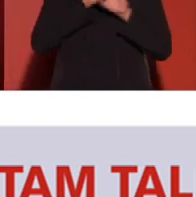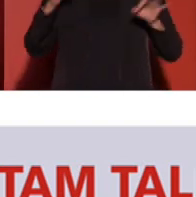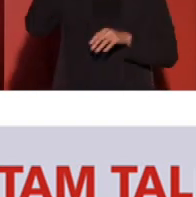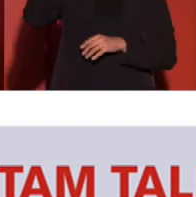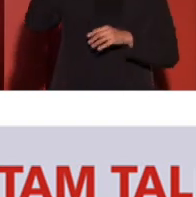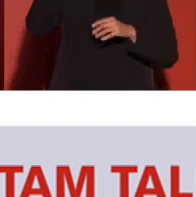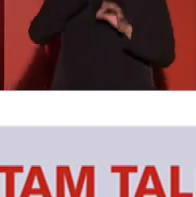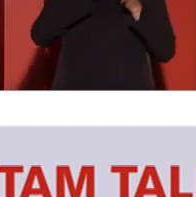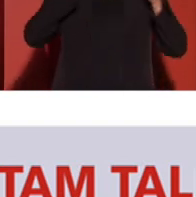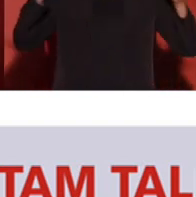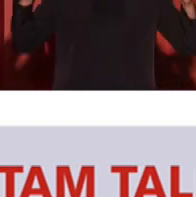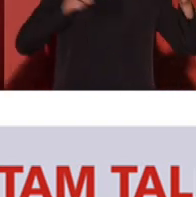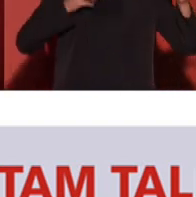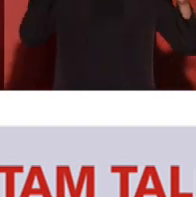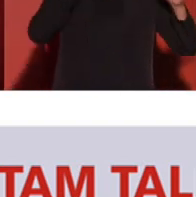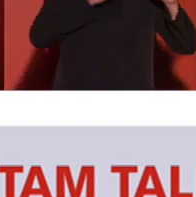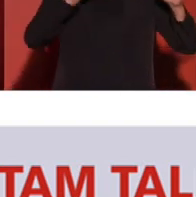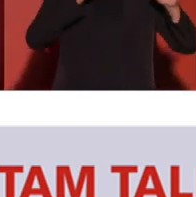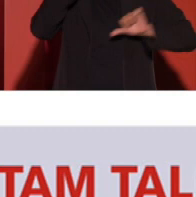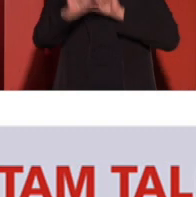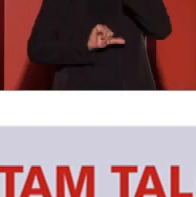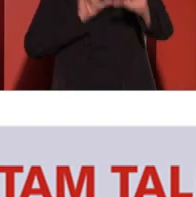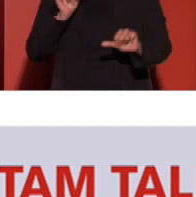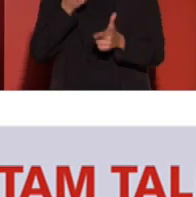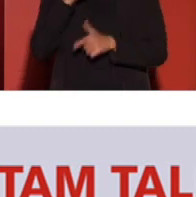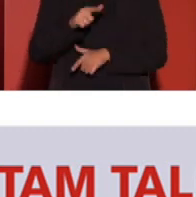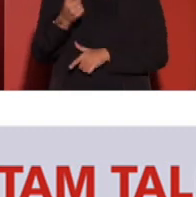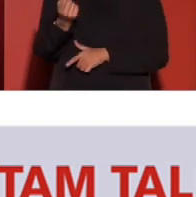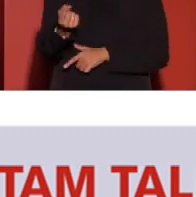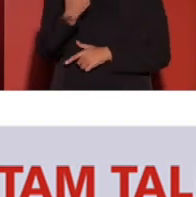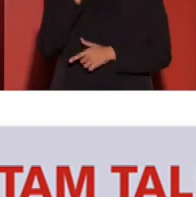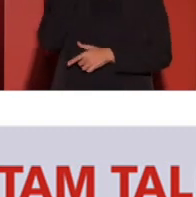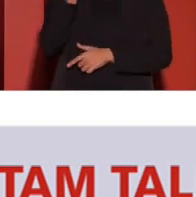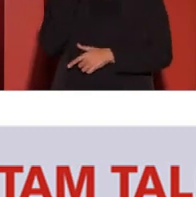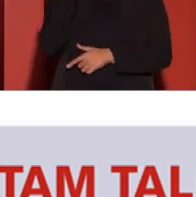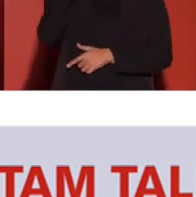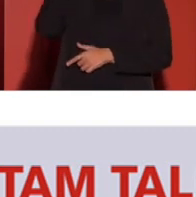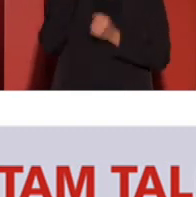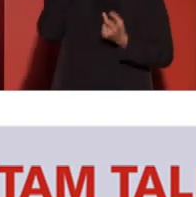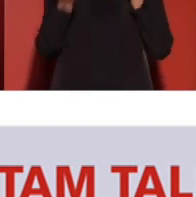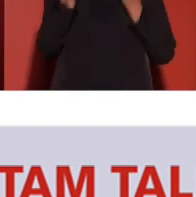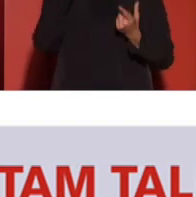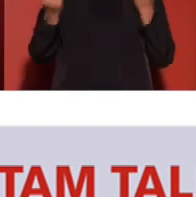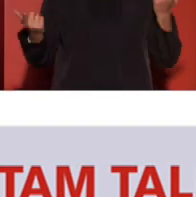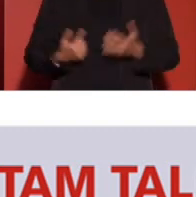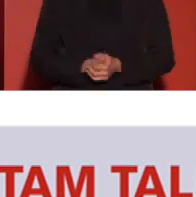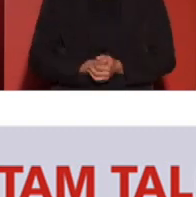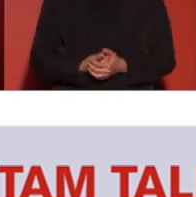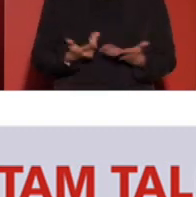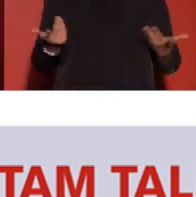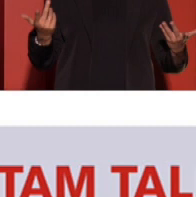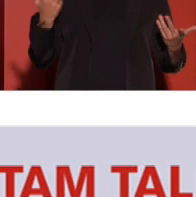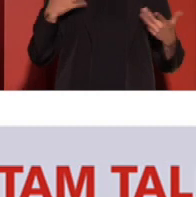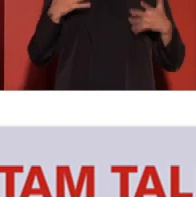rivoluzionata perché sono tanti gli spunti che mi sono mi sono arrivati e sappiate che credo per quel senso di colpa che sempre